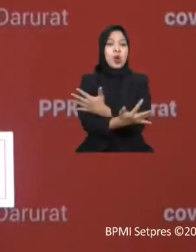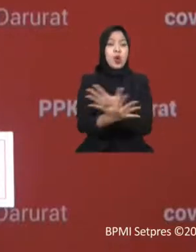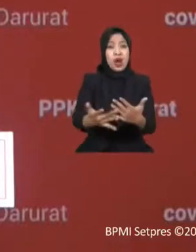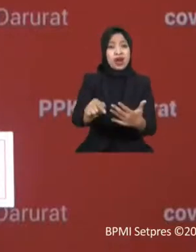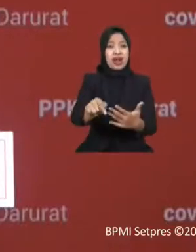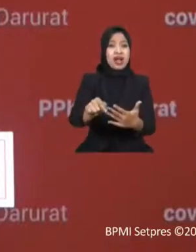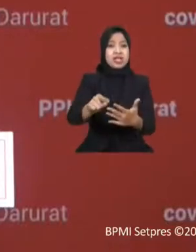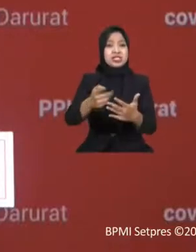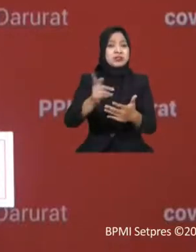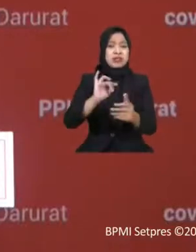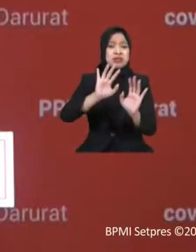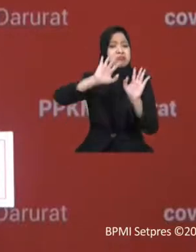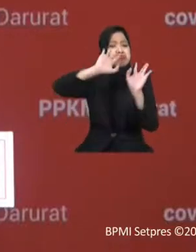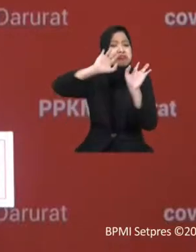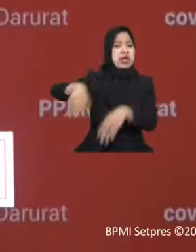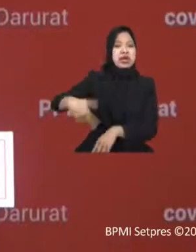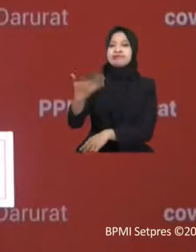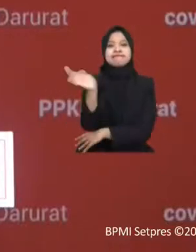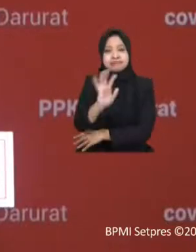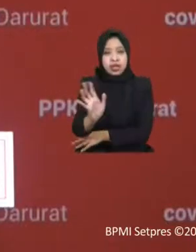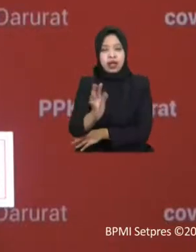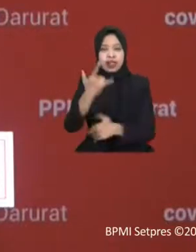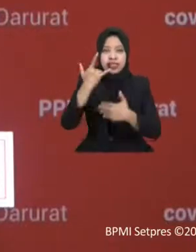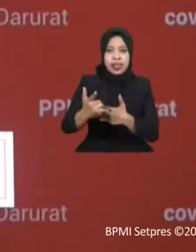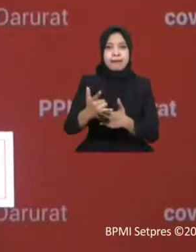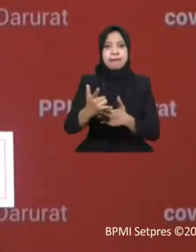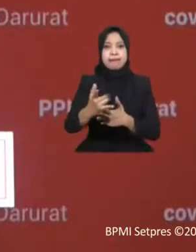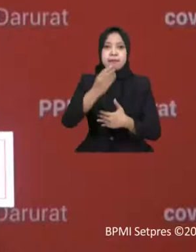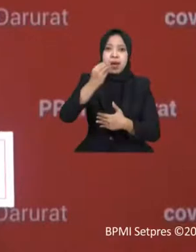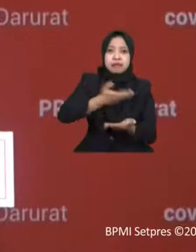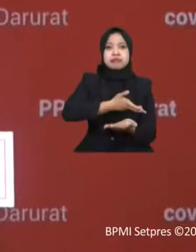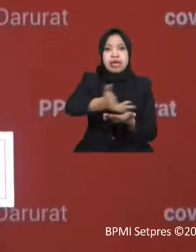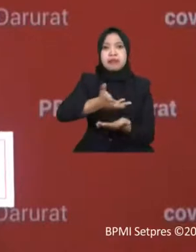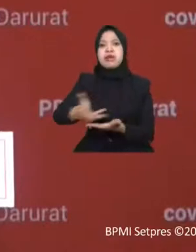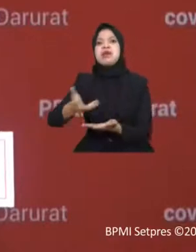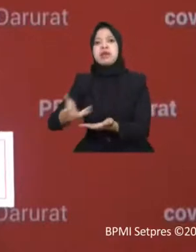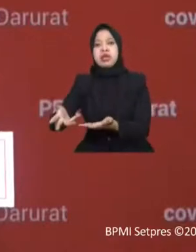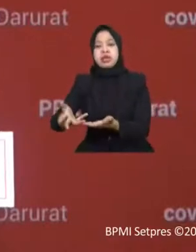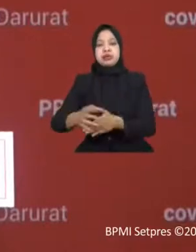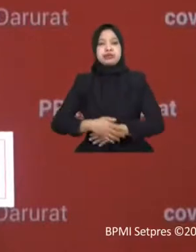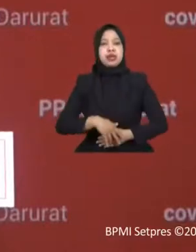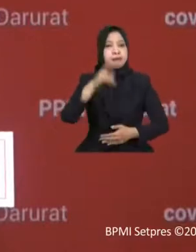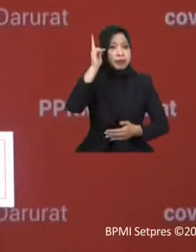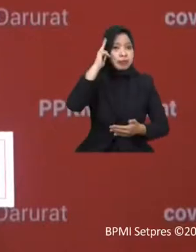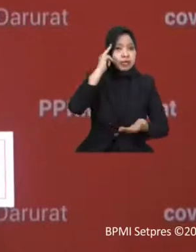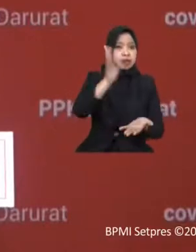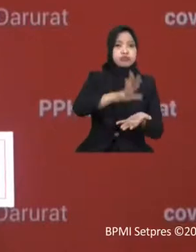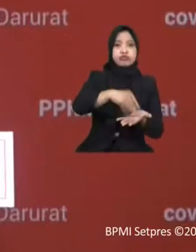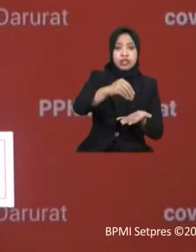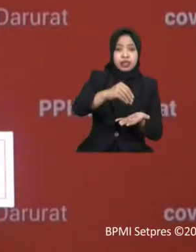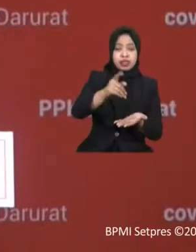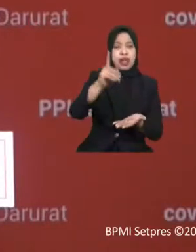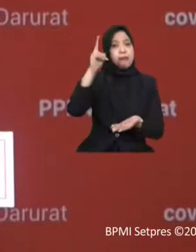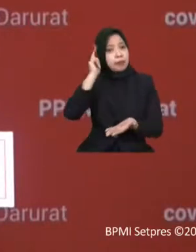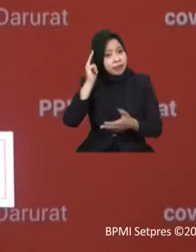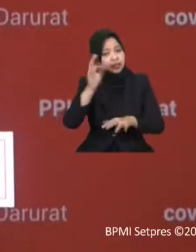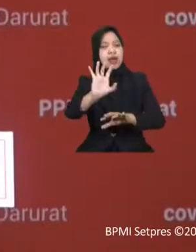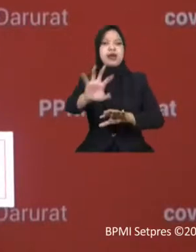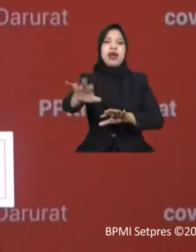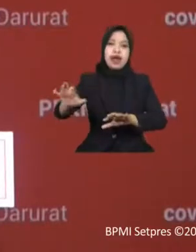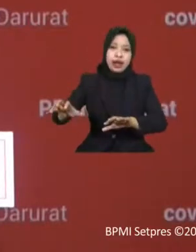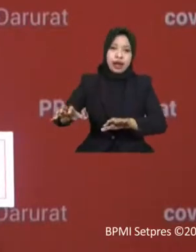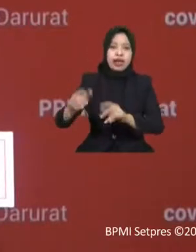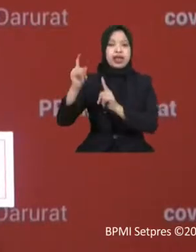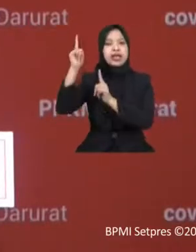akan dibiarkan dalam kelaparan baik pemerintah pusat pemerintah daerah